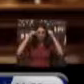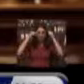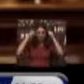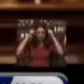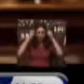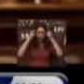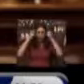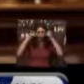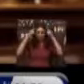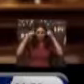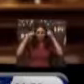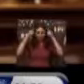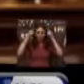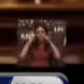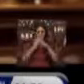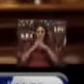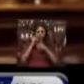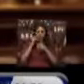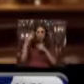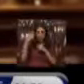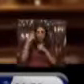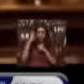تطفش. المهم بتعملي حواجبك؟